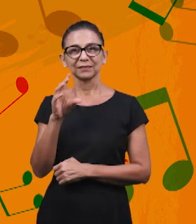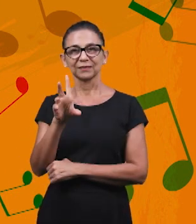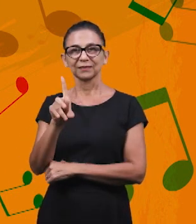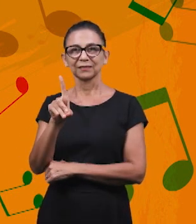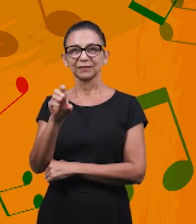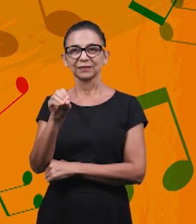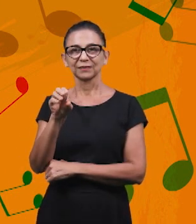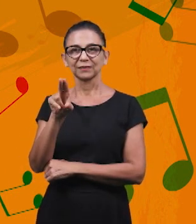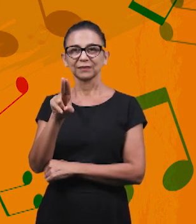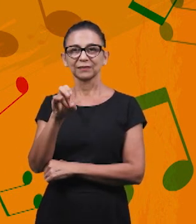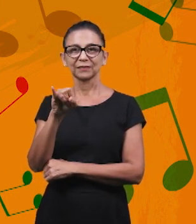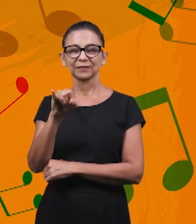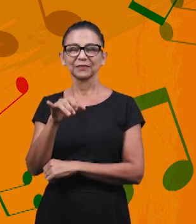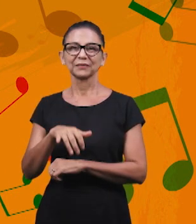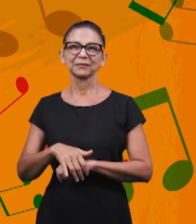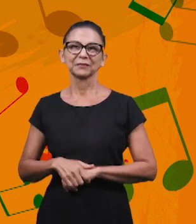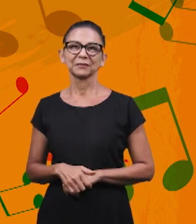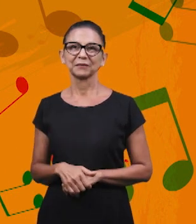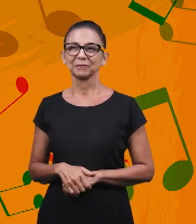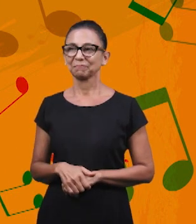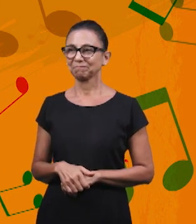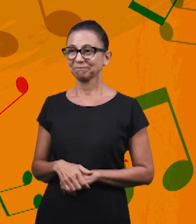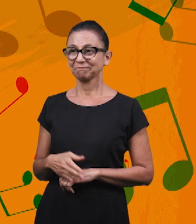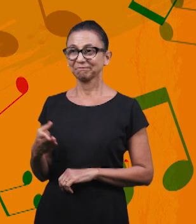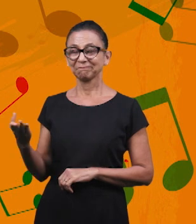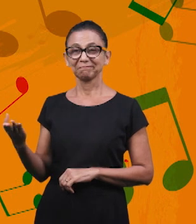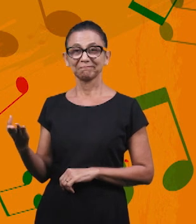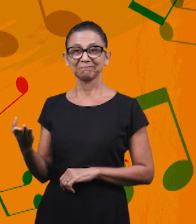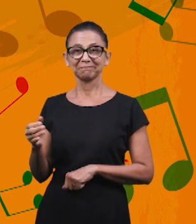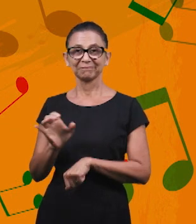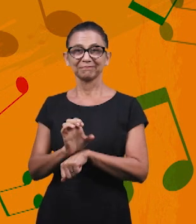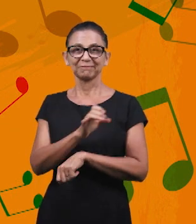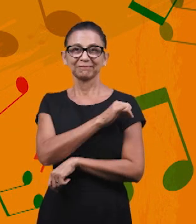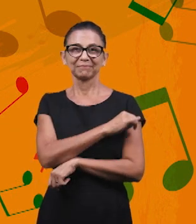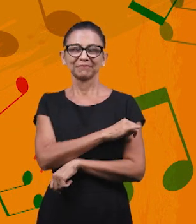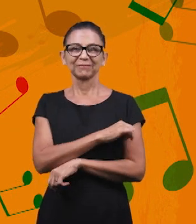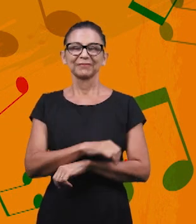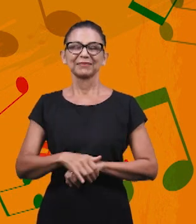L'adolescent Davi Mota, São Gonçalo, Rio de Janeiro.